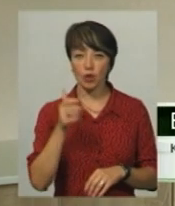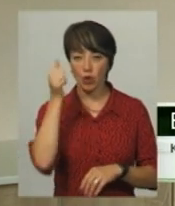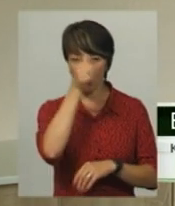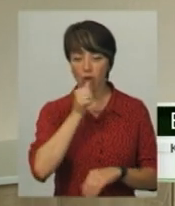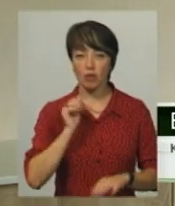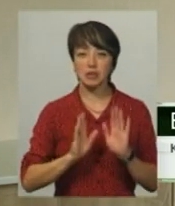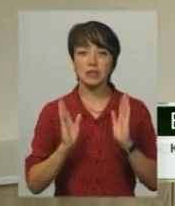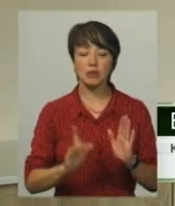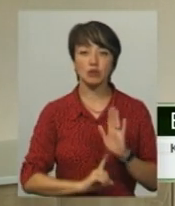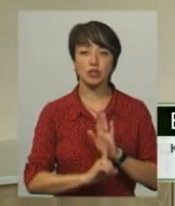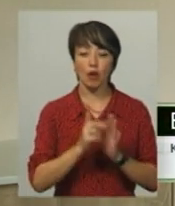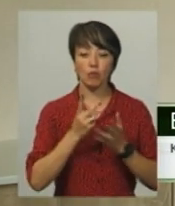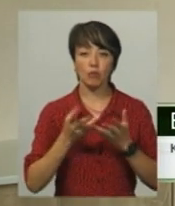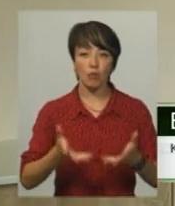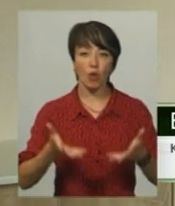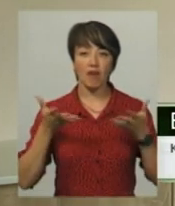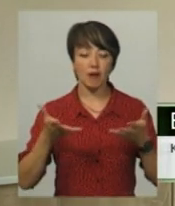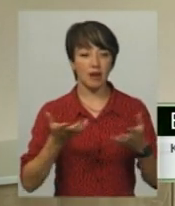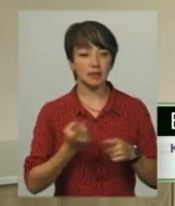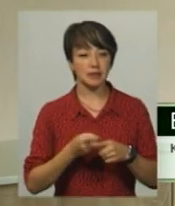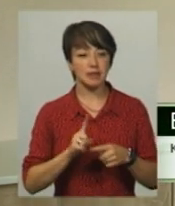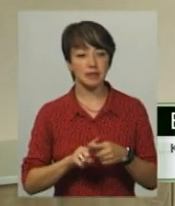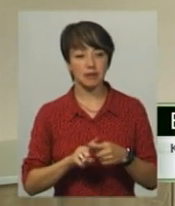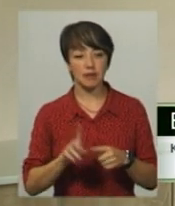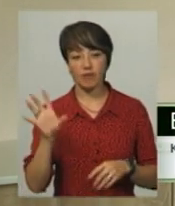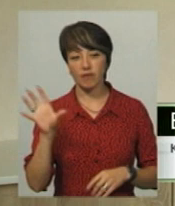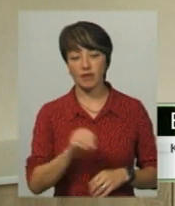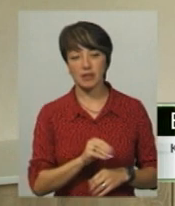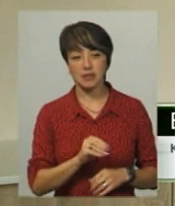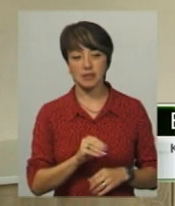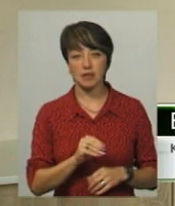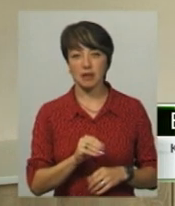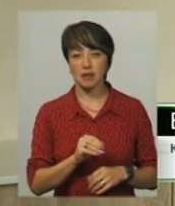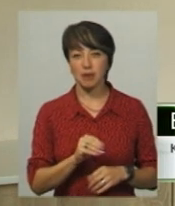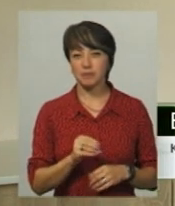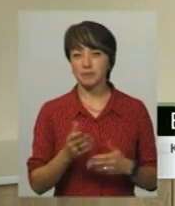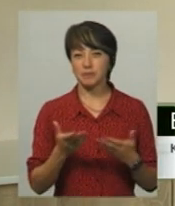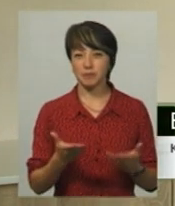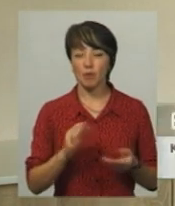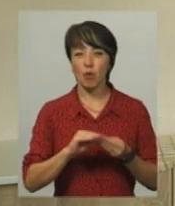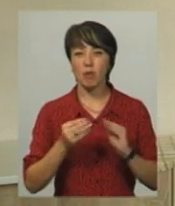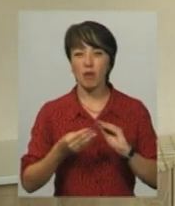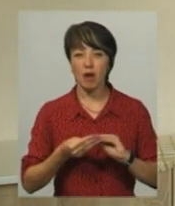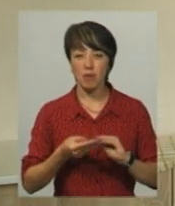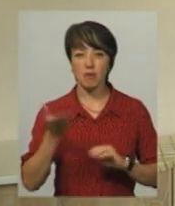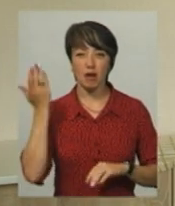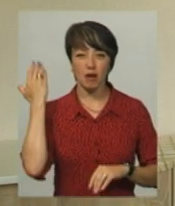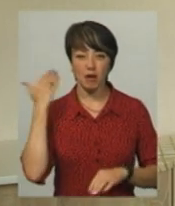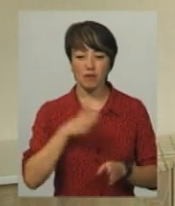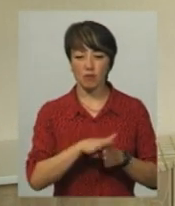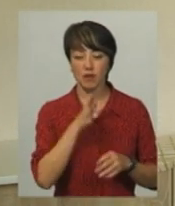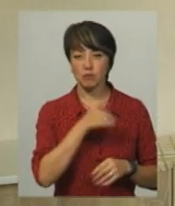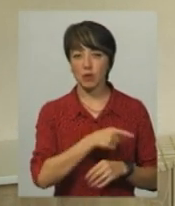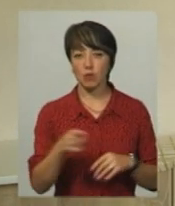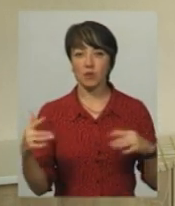фактично в них проявлятися. От той весь такий, ну не навіть не негатив, а іменно ця та проблема, яка відбувалася з ним в період